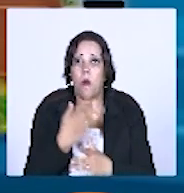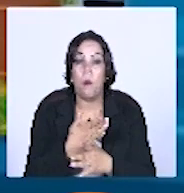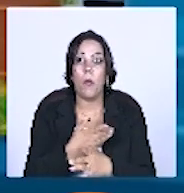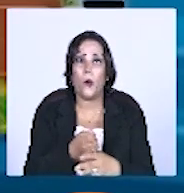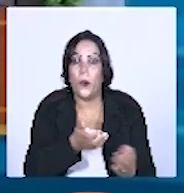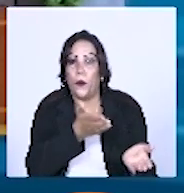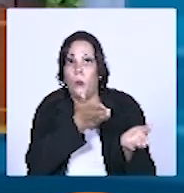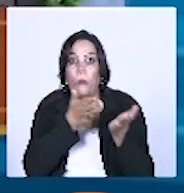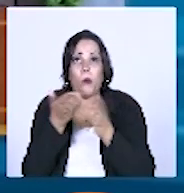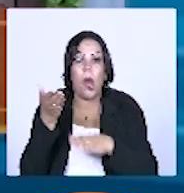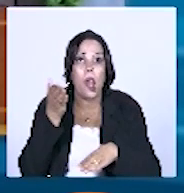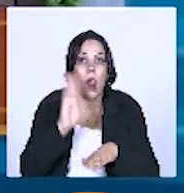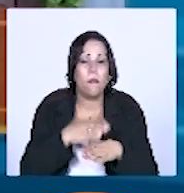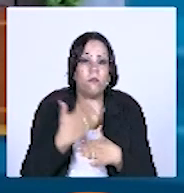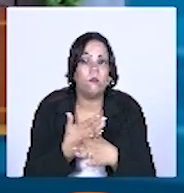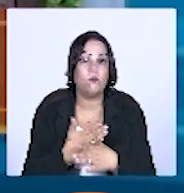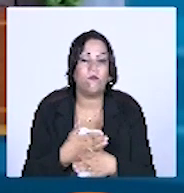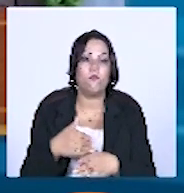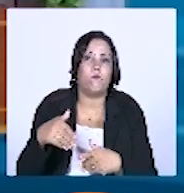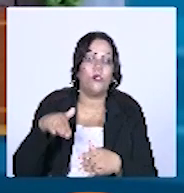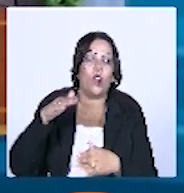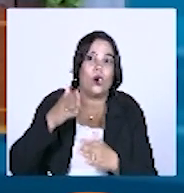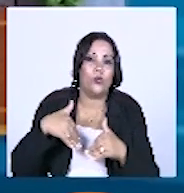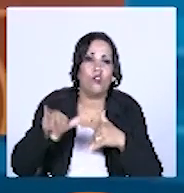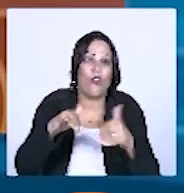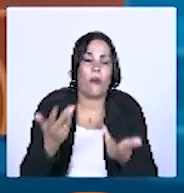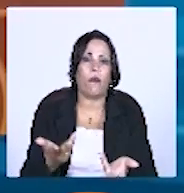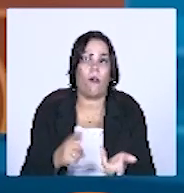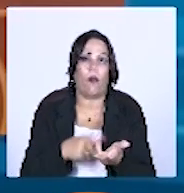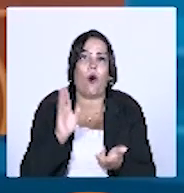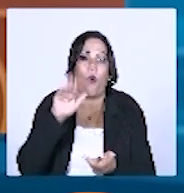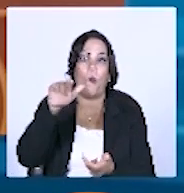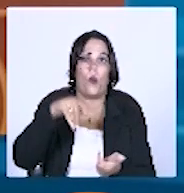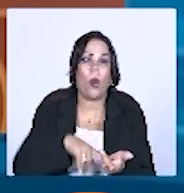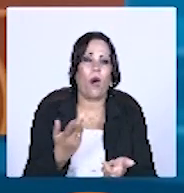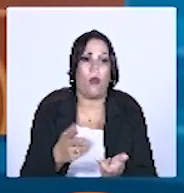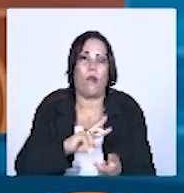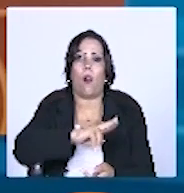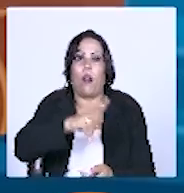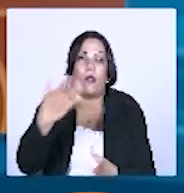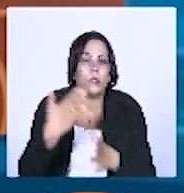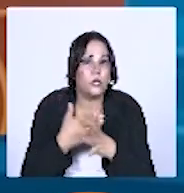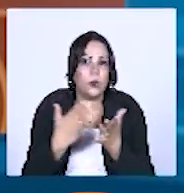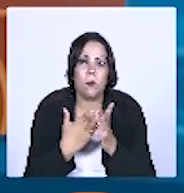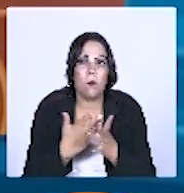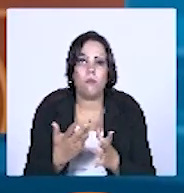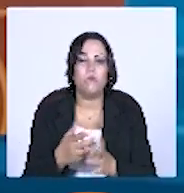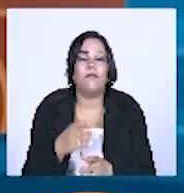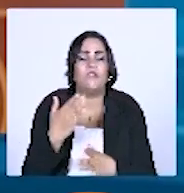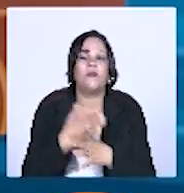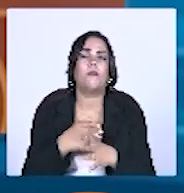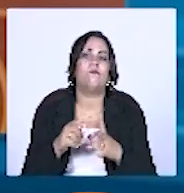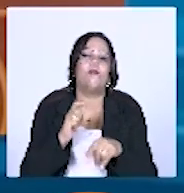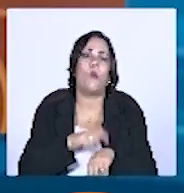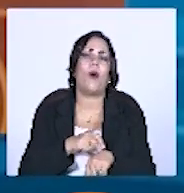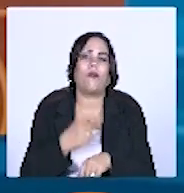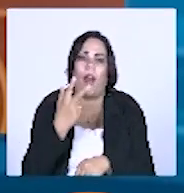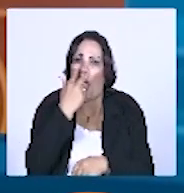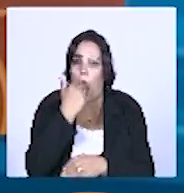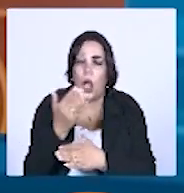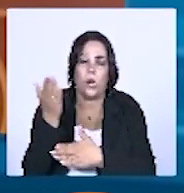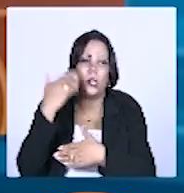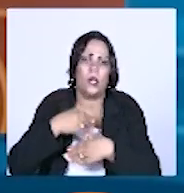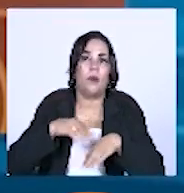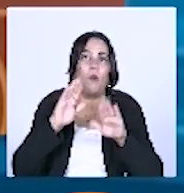المصاريف دي على البنيه الاساسيه البنيه الاساسيه ترهلت ا على مدار عقود ولم يعد من الممكن ا يعني